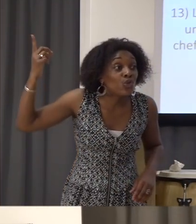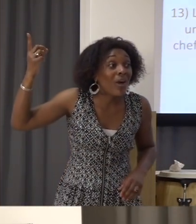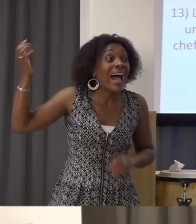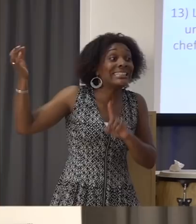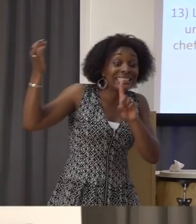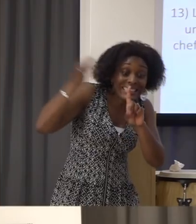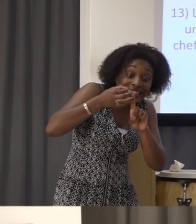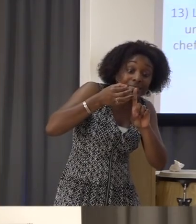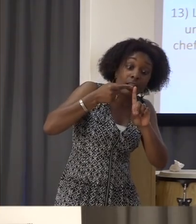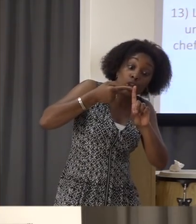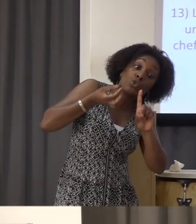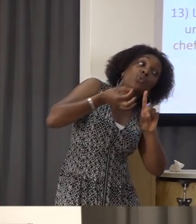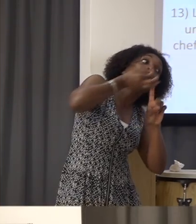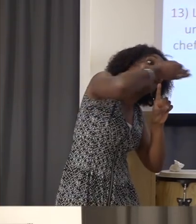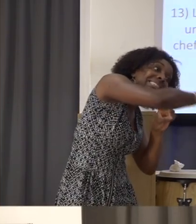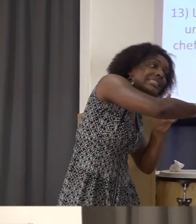Dieu qui te dit, demande.